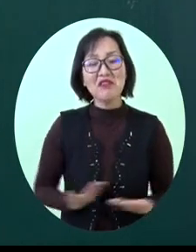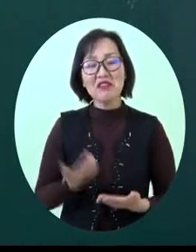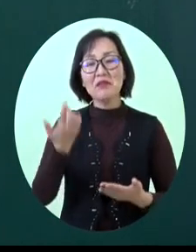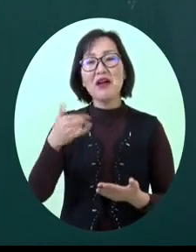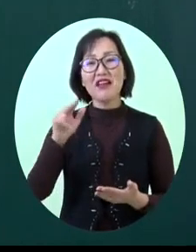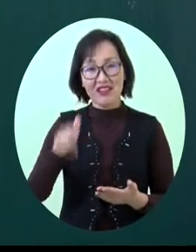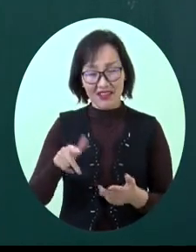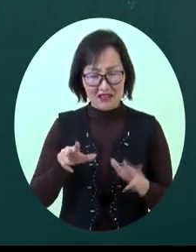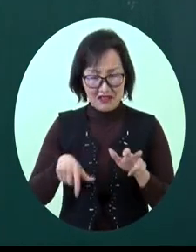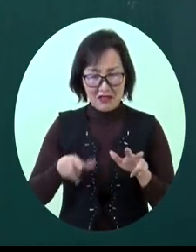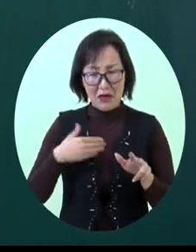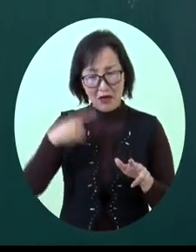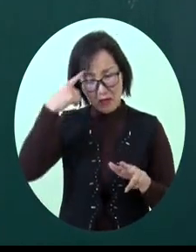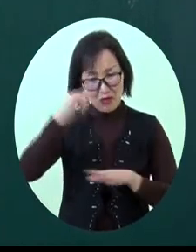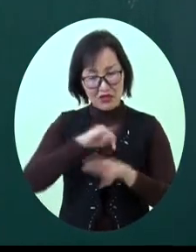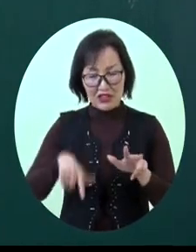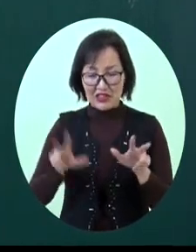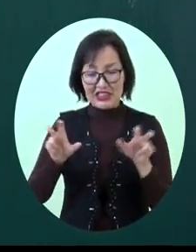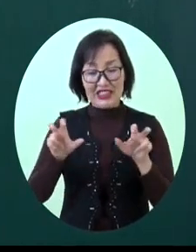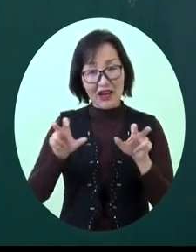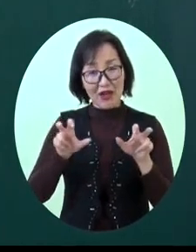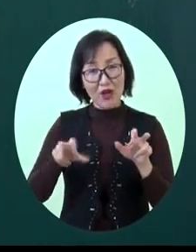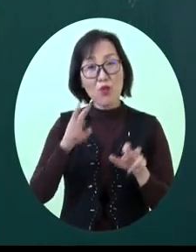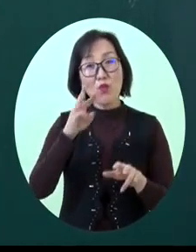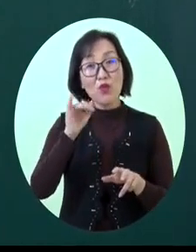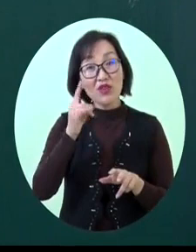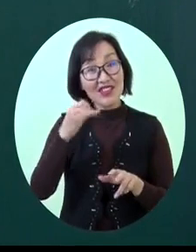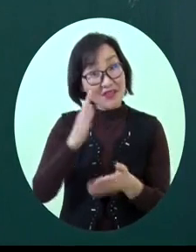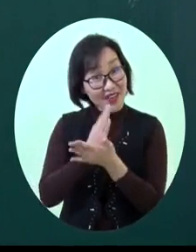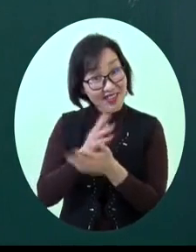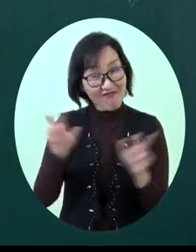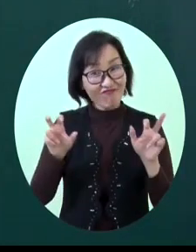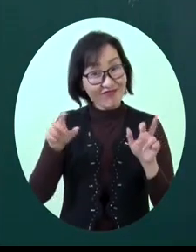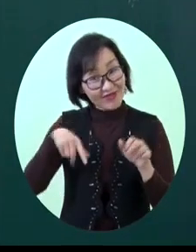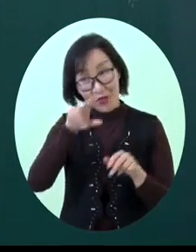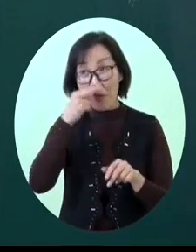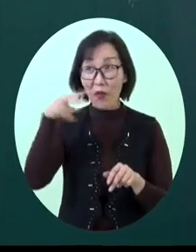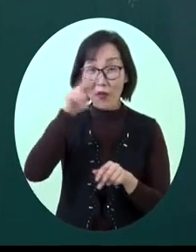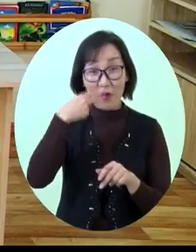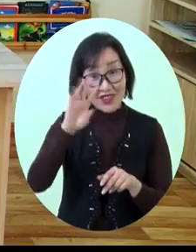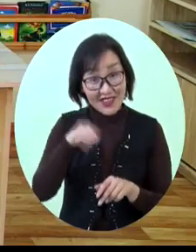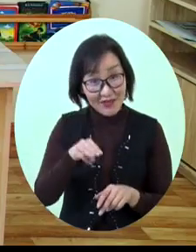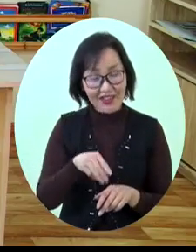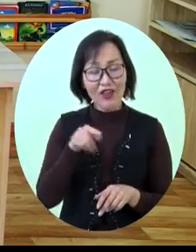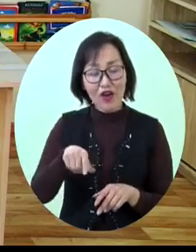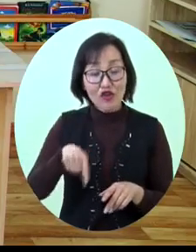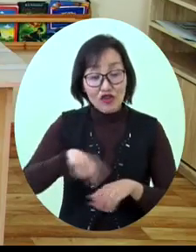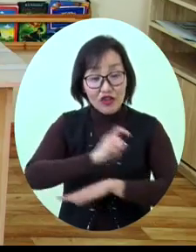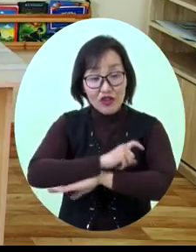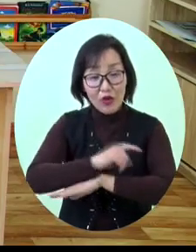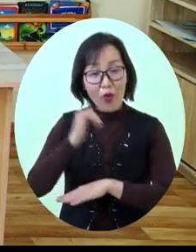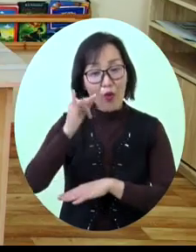нар манай Монгол улсад динозаврын музей бүртэл байдаг шүү дээ хүүхдүүдээ. За, тэгвэл бид нар өнөөдрийн хичээл